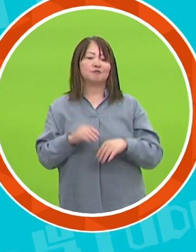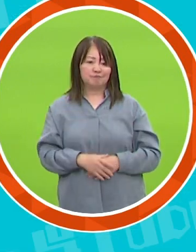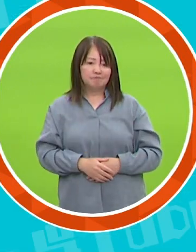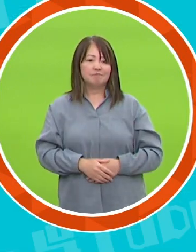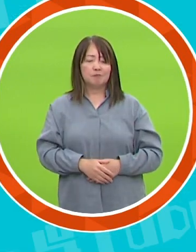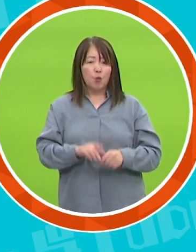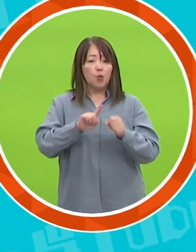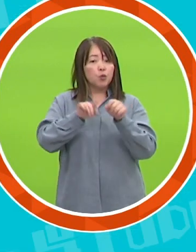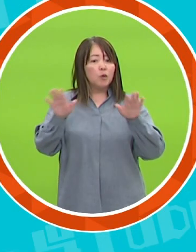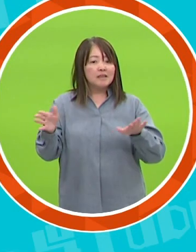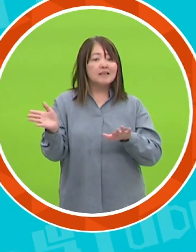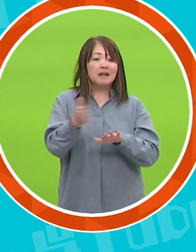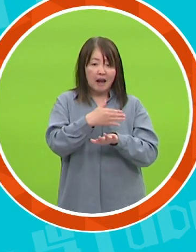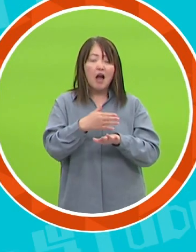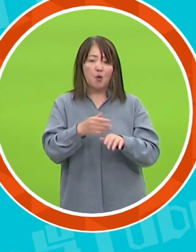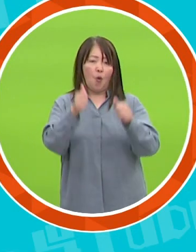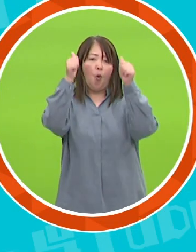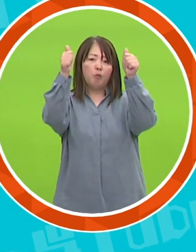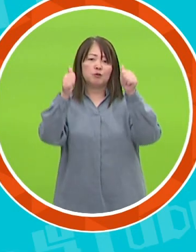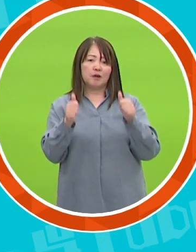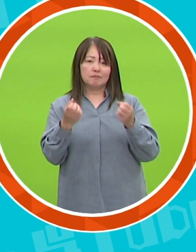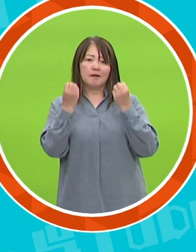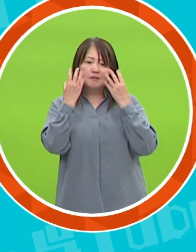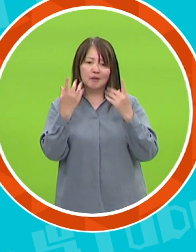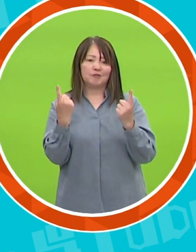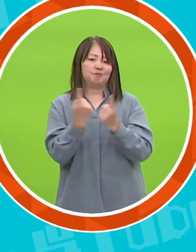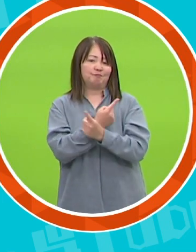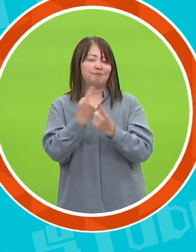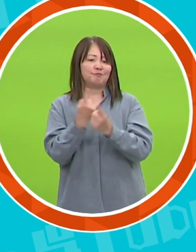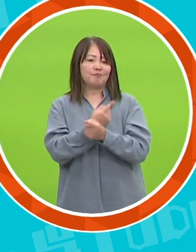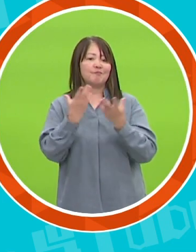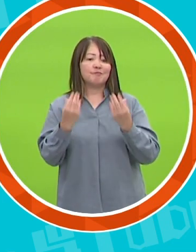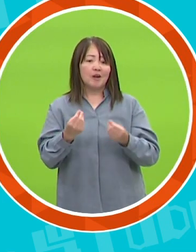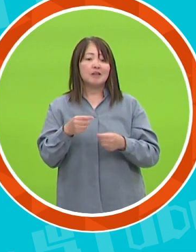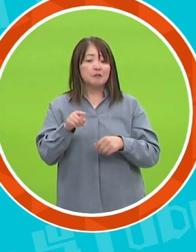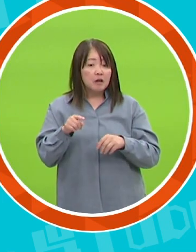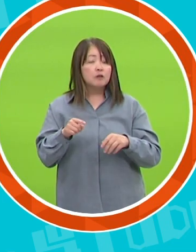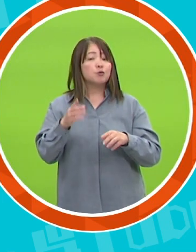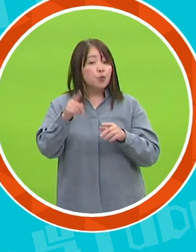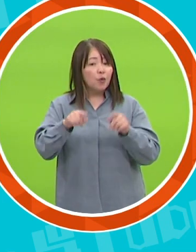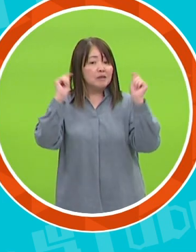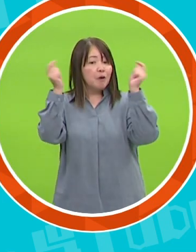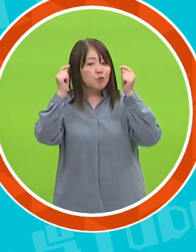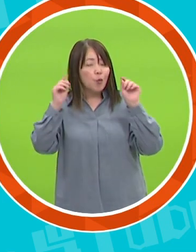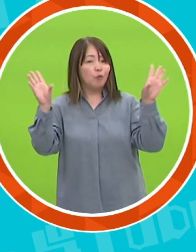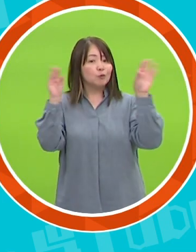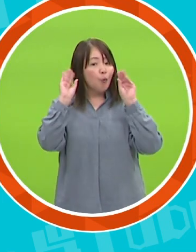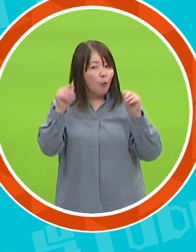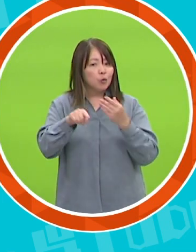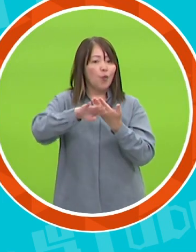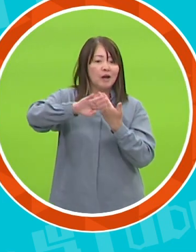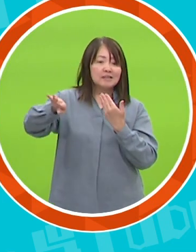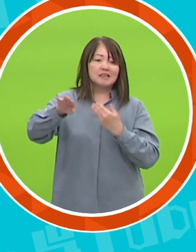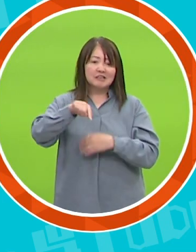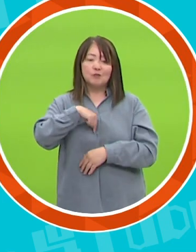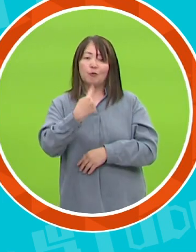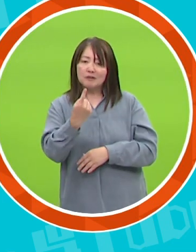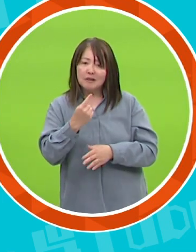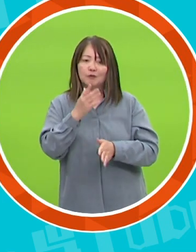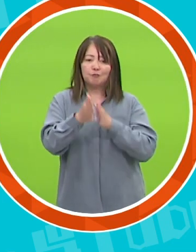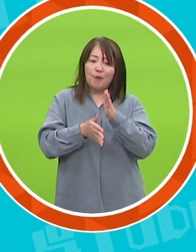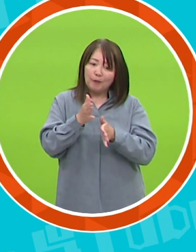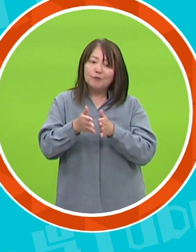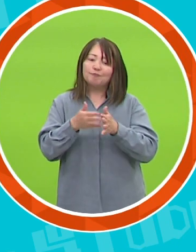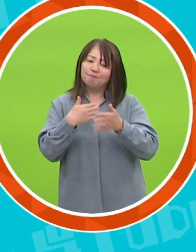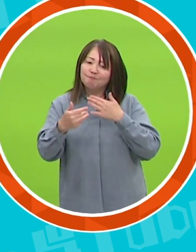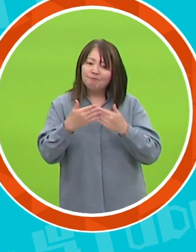本年度よりスポワンクレの公式ホームページのリニューアルを行いました。これまでも発信していたイベント情報に加え、イベントがなくても個